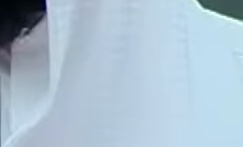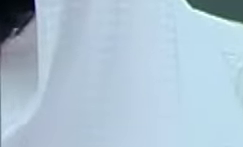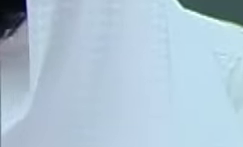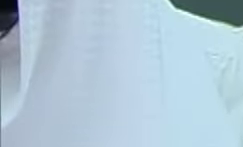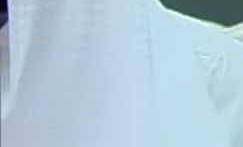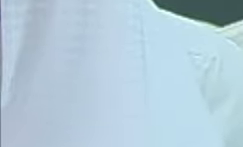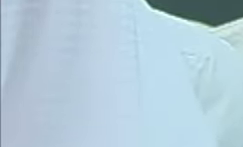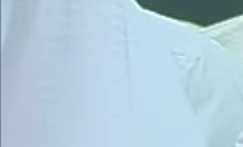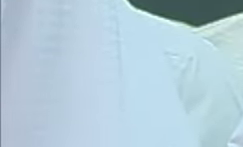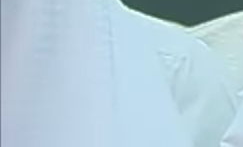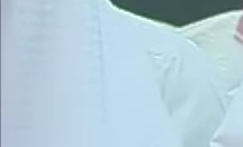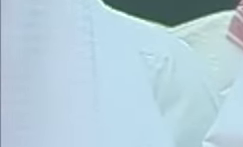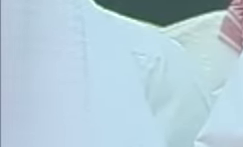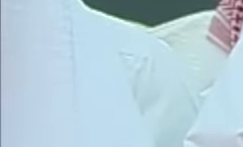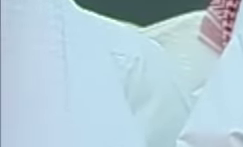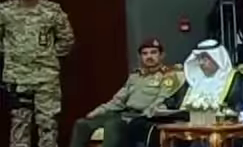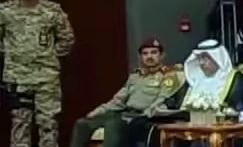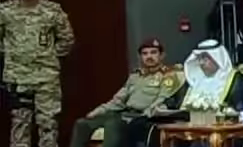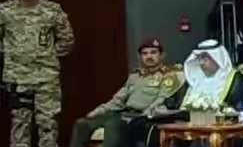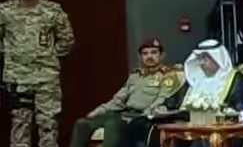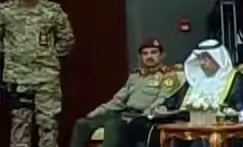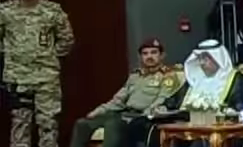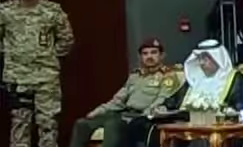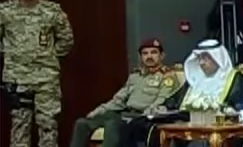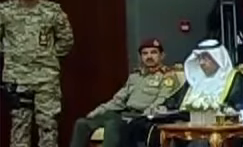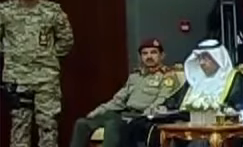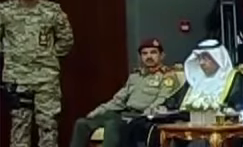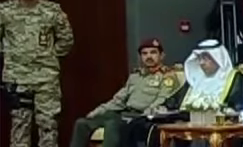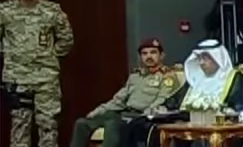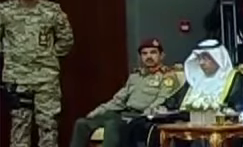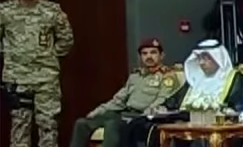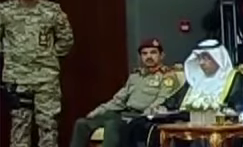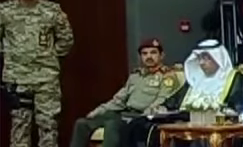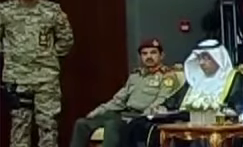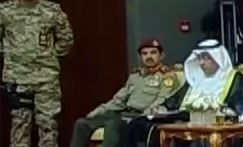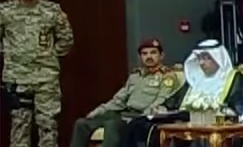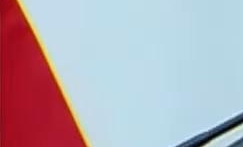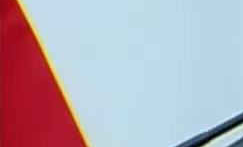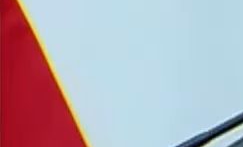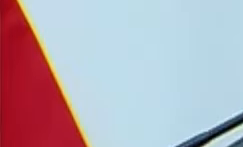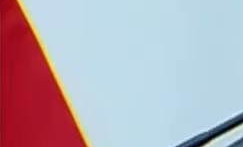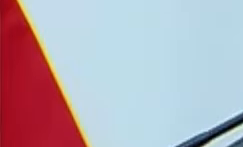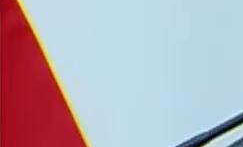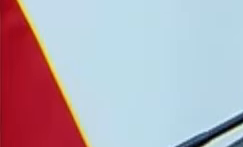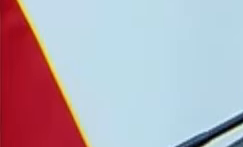نسعد في هذه الليلة المباركة من ليالي شهر رمضان الكريم،